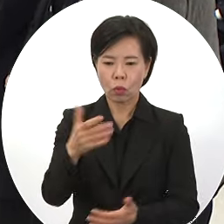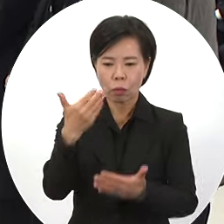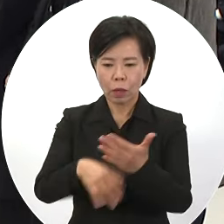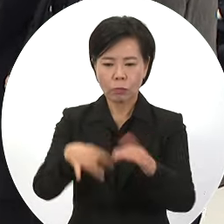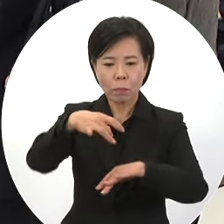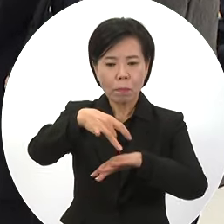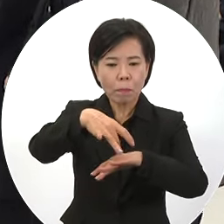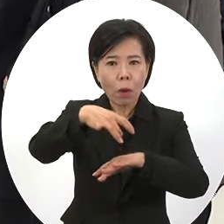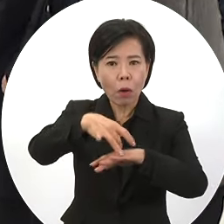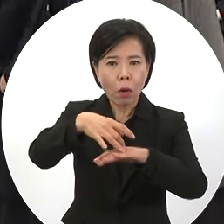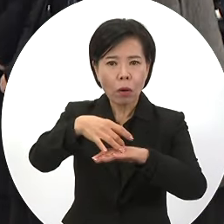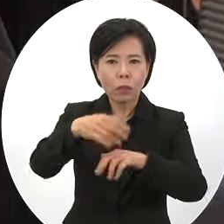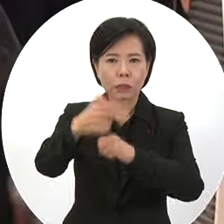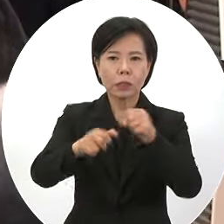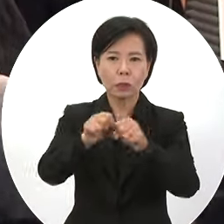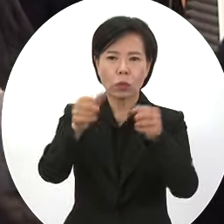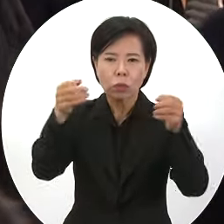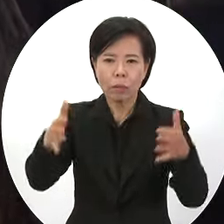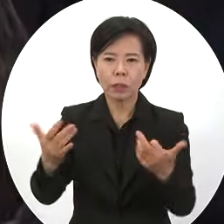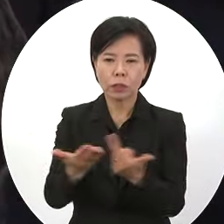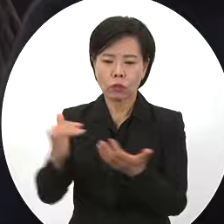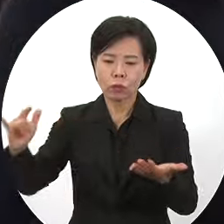만에 제주로 돌아왔습니다.